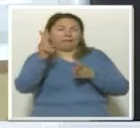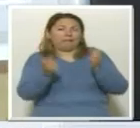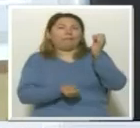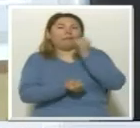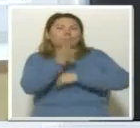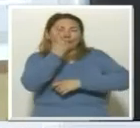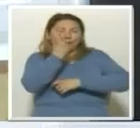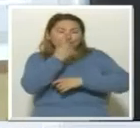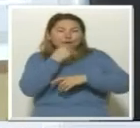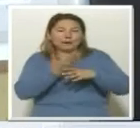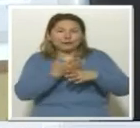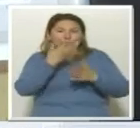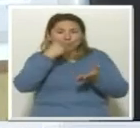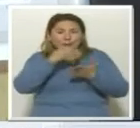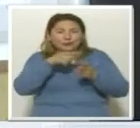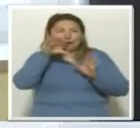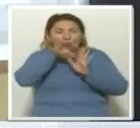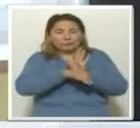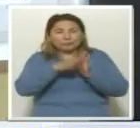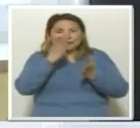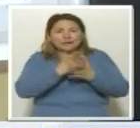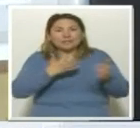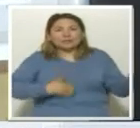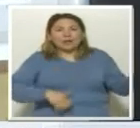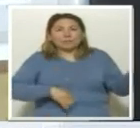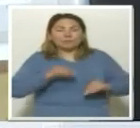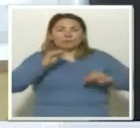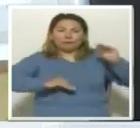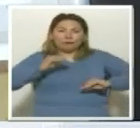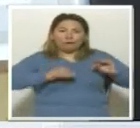Және тағы бір өнімде ол да шұжық Жамбыл облысында өндірілген.